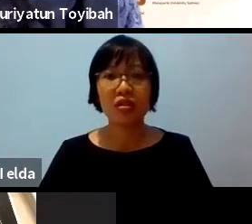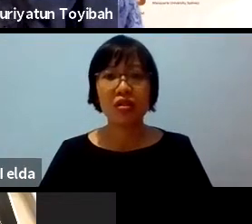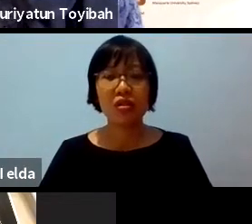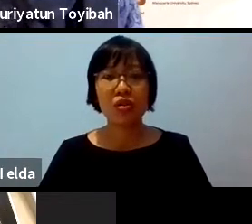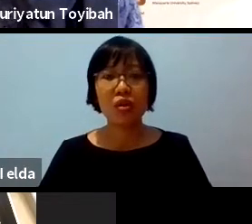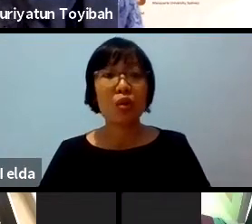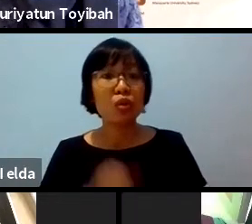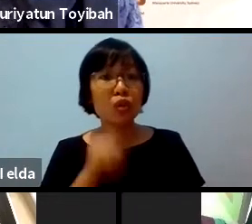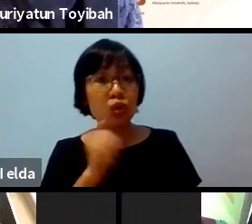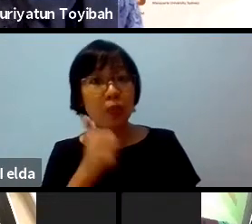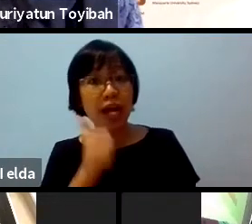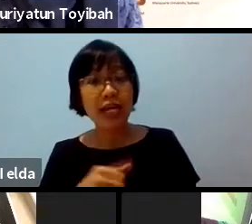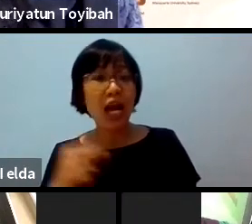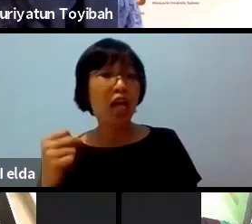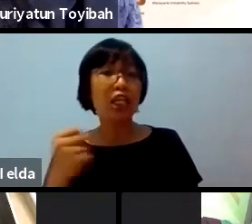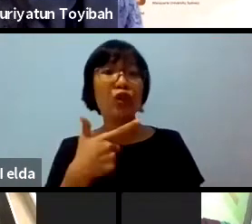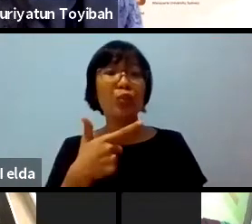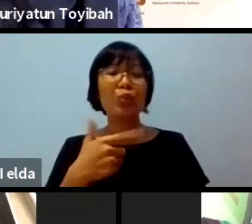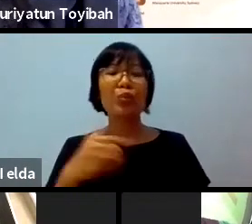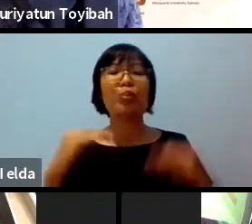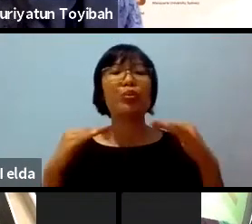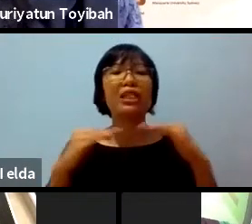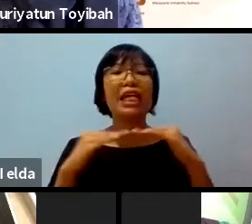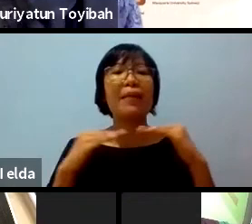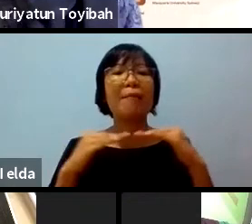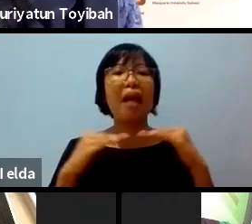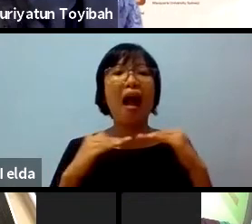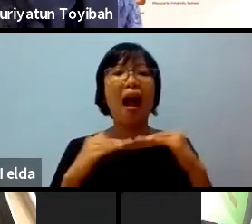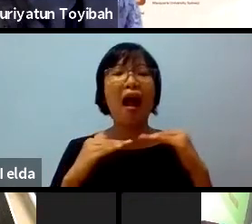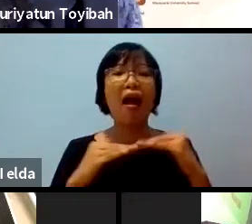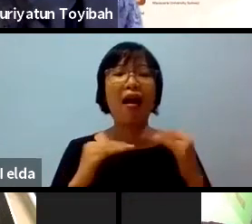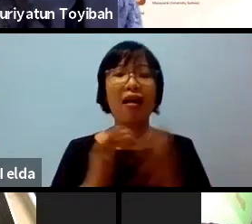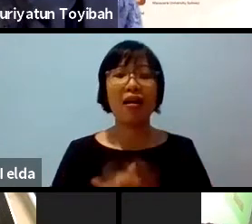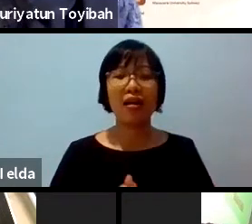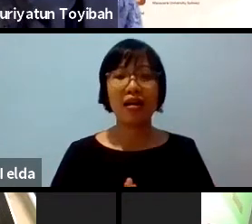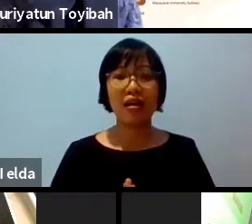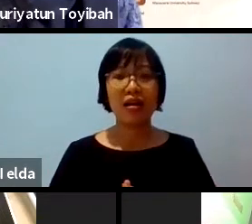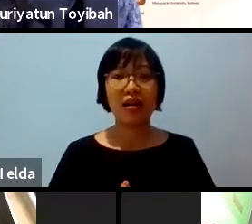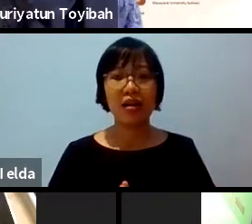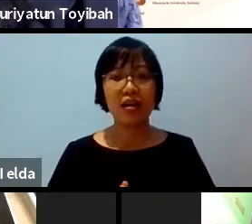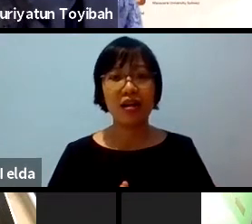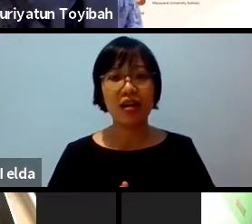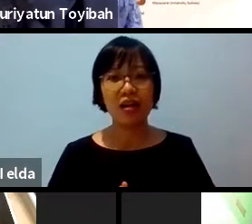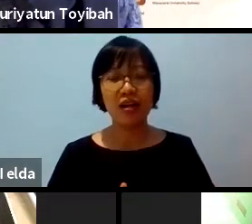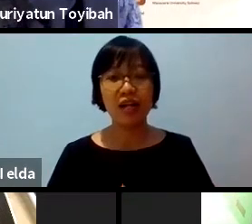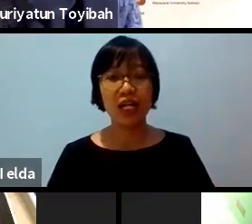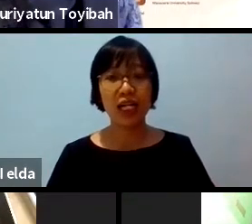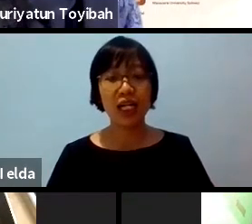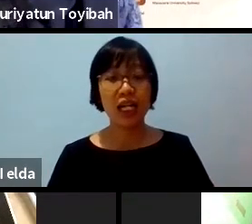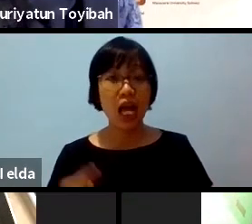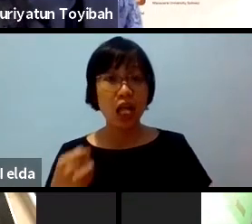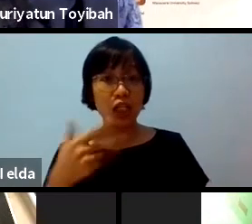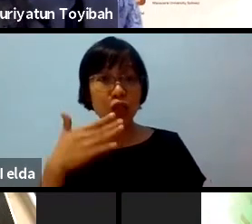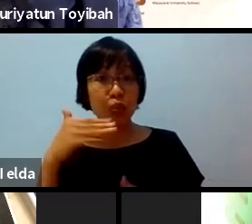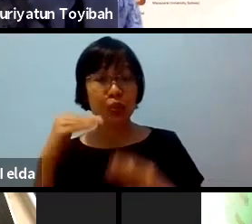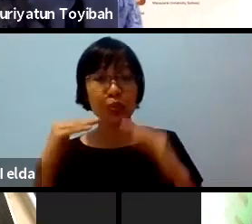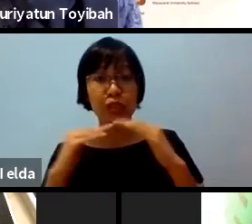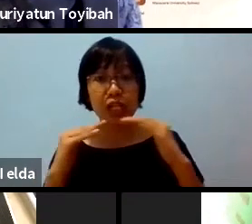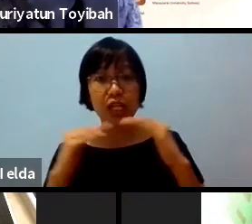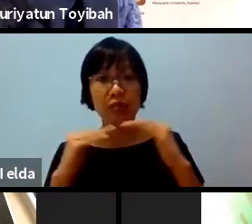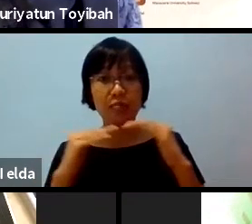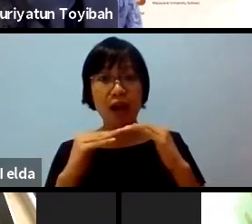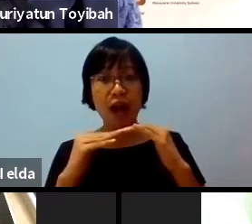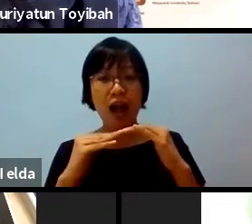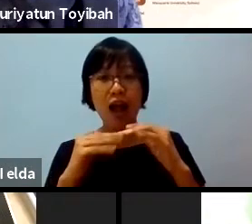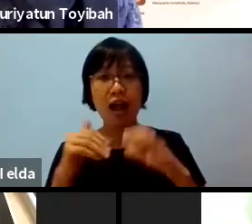dalam masyarakat Akamoro yang itu harmonisasi itu adalah etnofilosofi